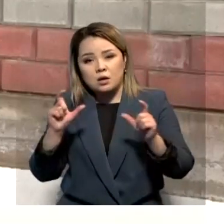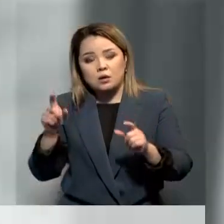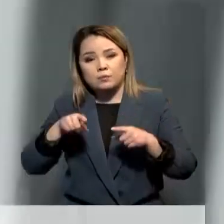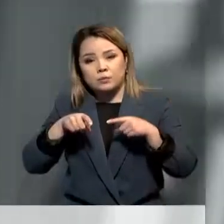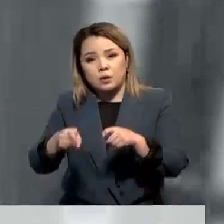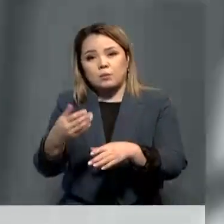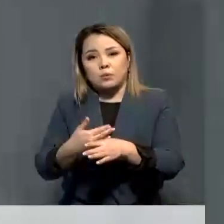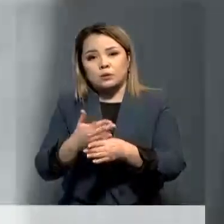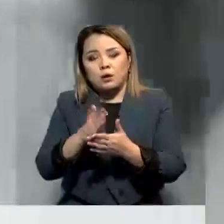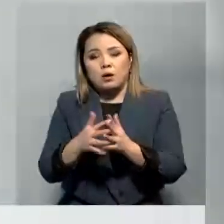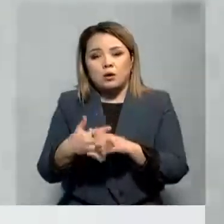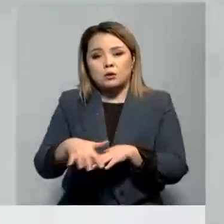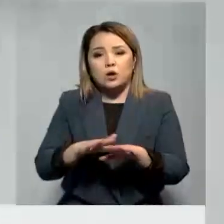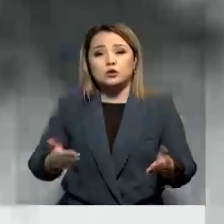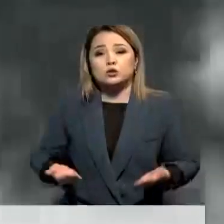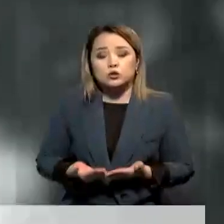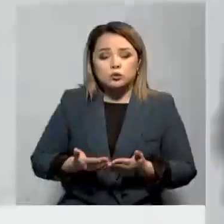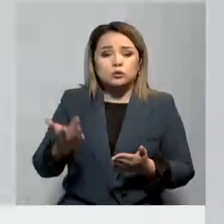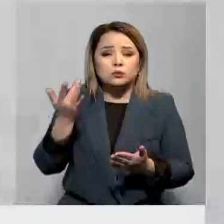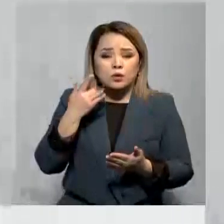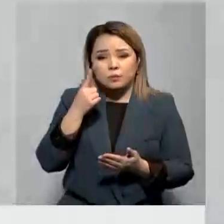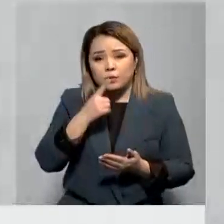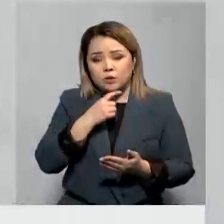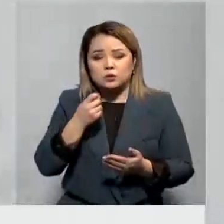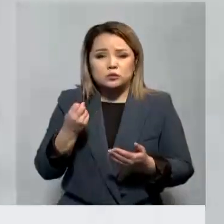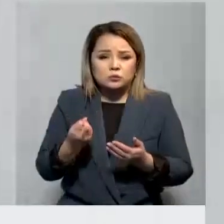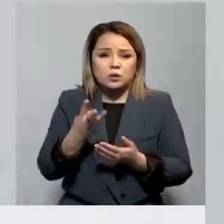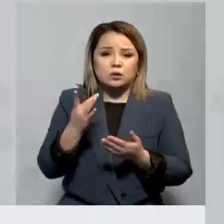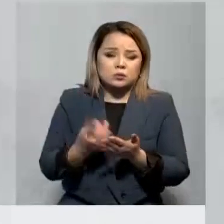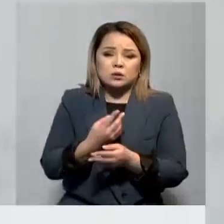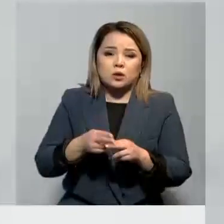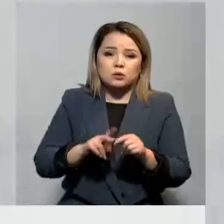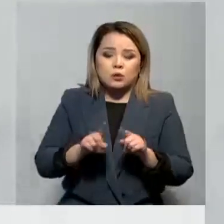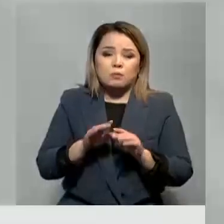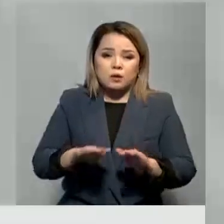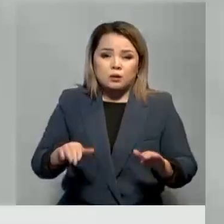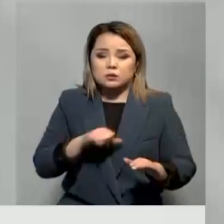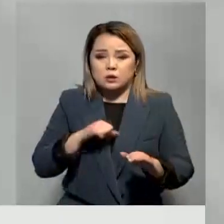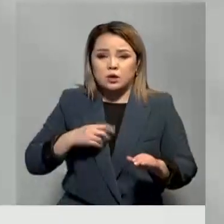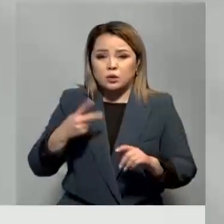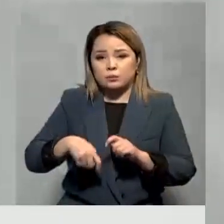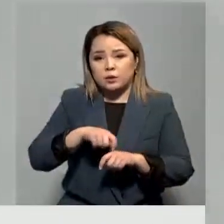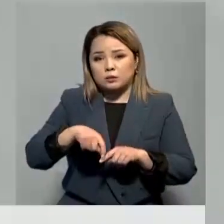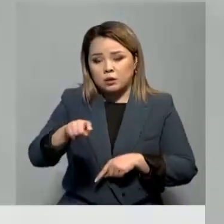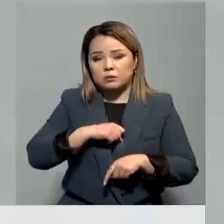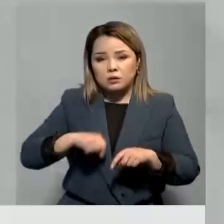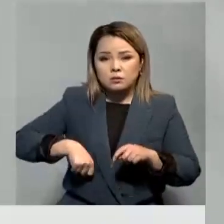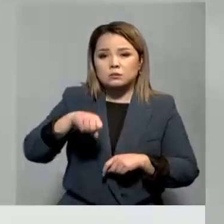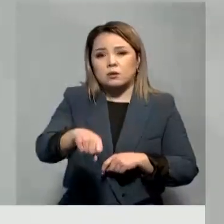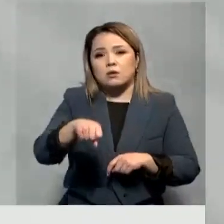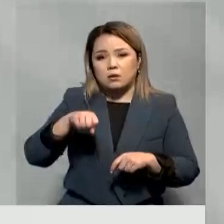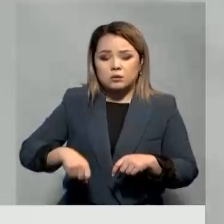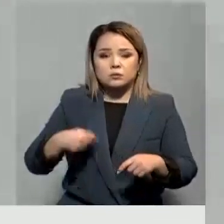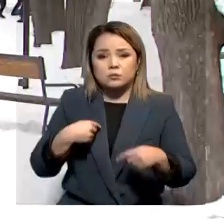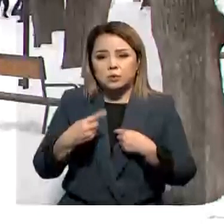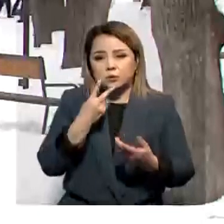шыққан. Ауыл тұрғындарының айтуынша мұндай жағдай соңғы бір айда бірнеше рет болған. Жұрт амалсыздан балаларды 200 метр жердегі мектепке өздері апарып алып